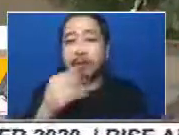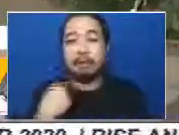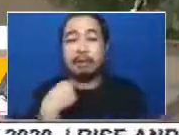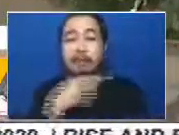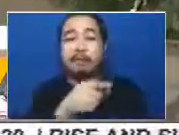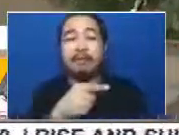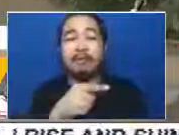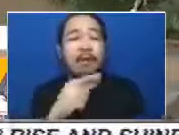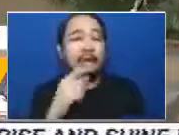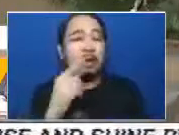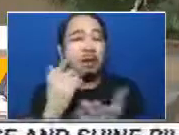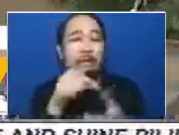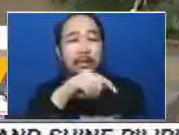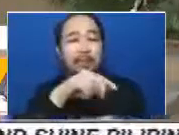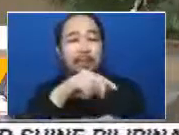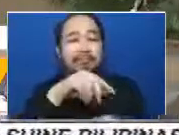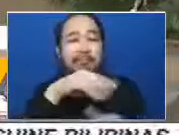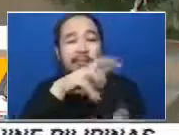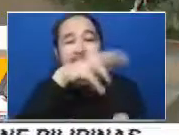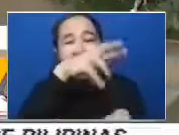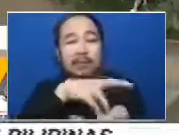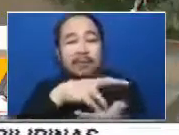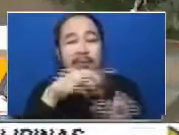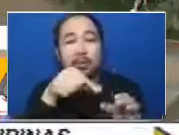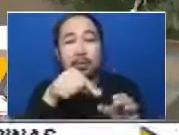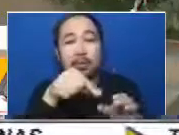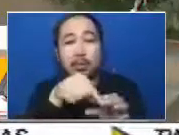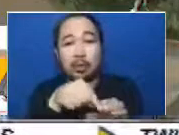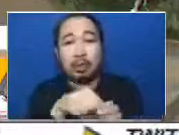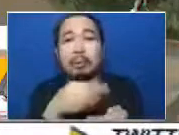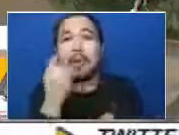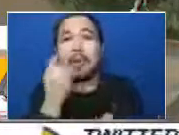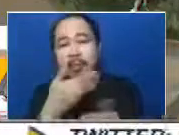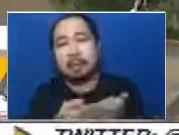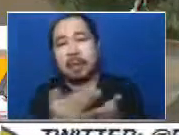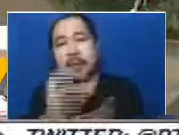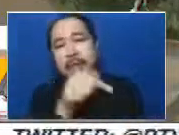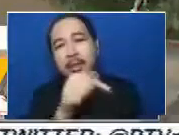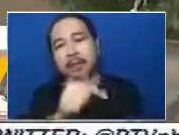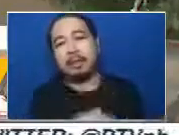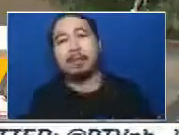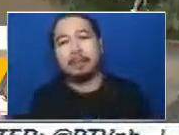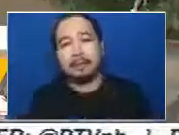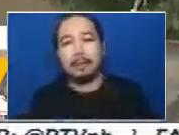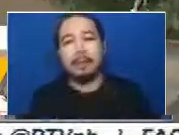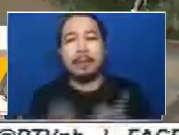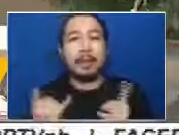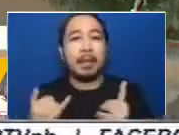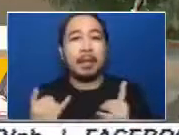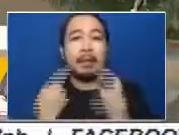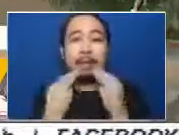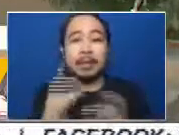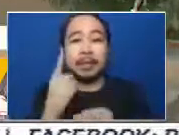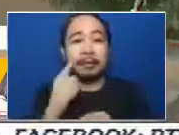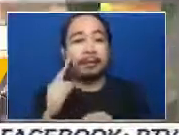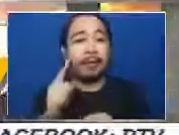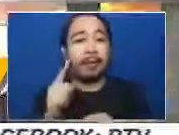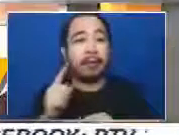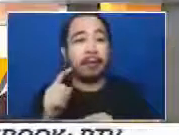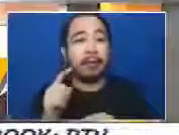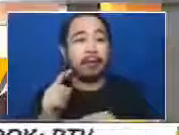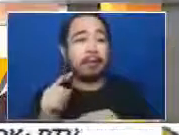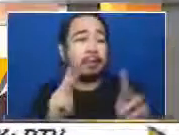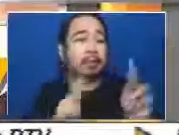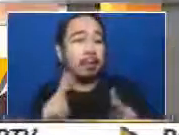yung Internet Transactions Act, importante talaga na maipasa. Sana nga matapos na, hopefully by the end of